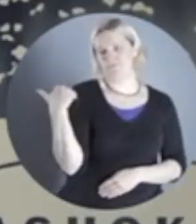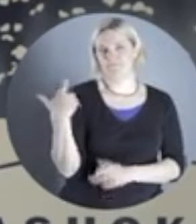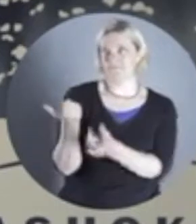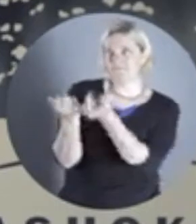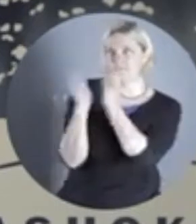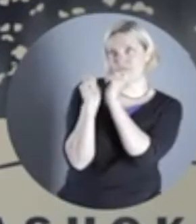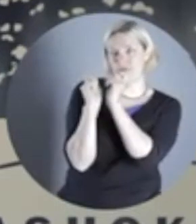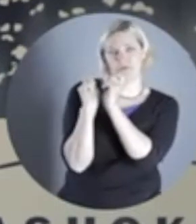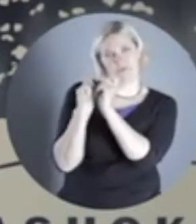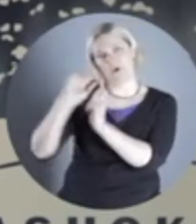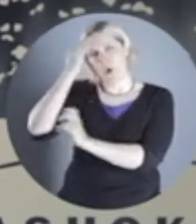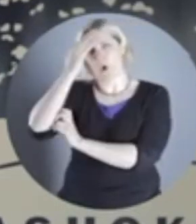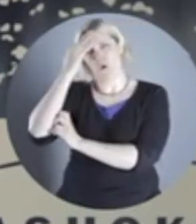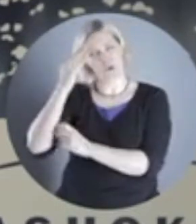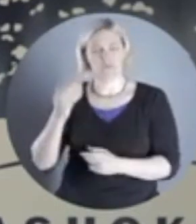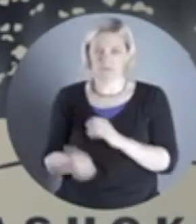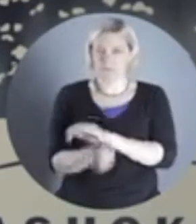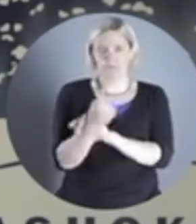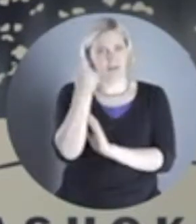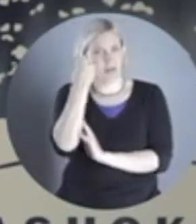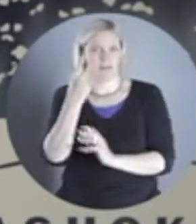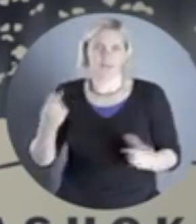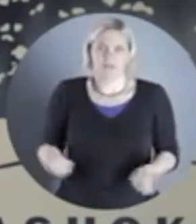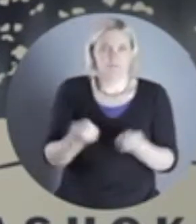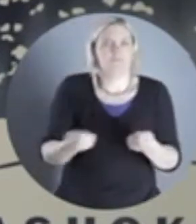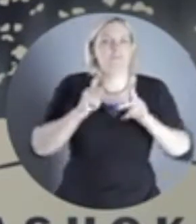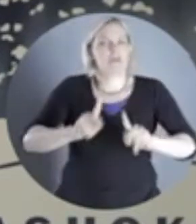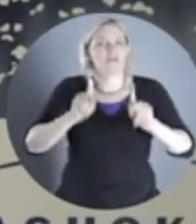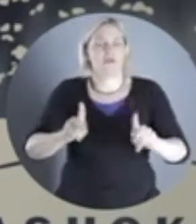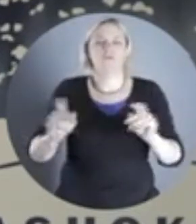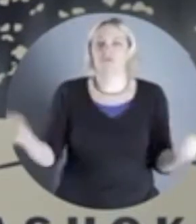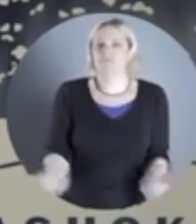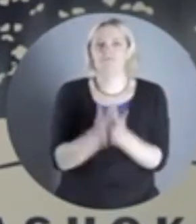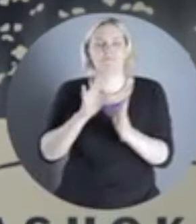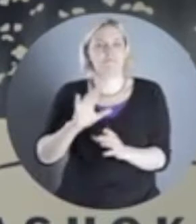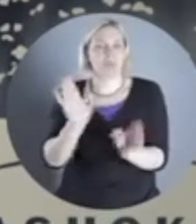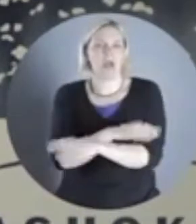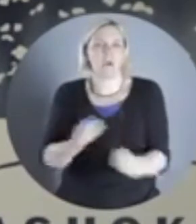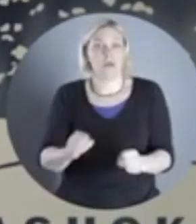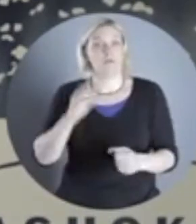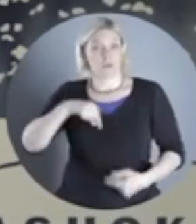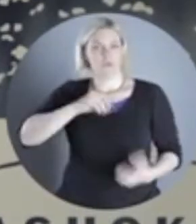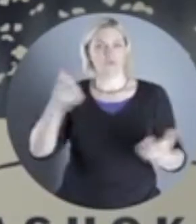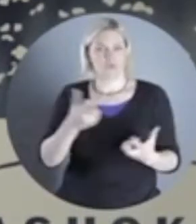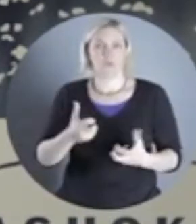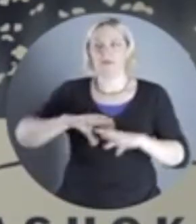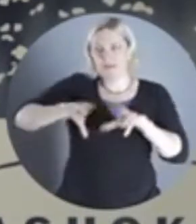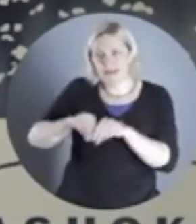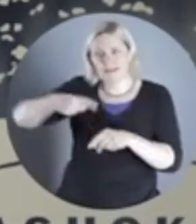reconnu Learn & Joy récemment comme une initiative pédagogique remarquable et nous souhaitons que cette reconnaissance,